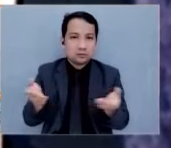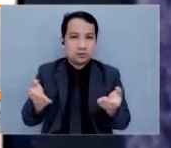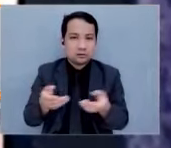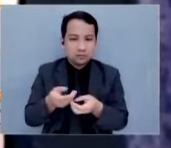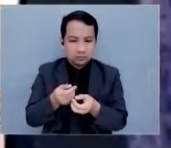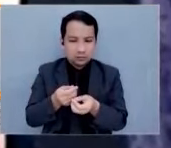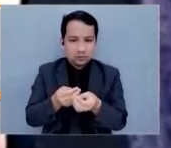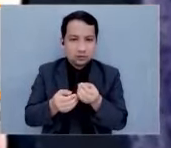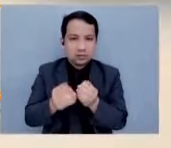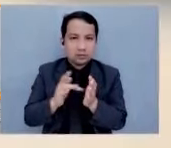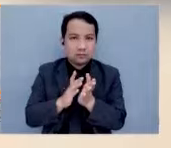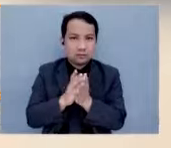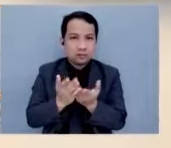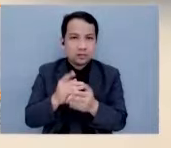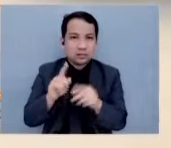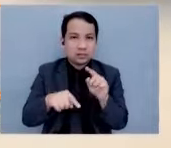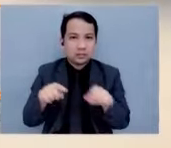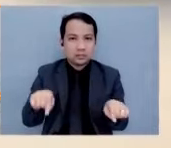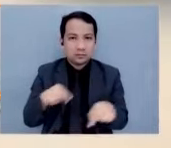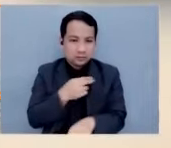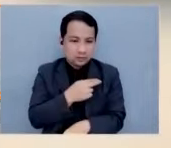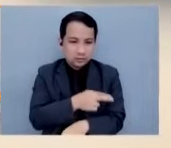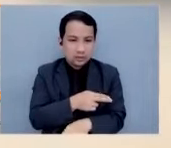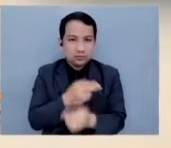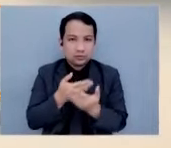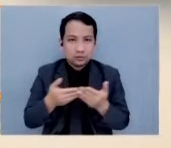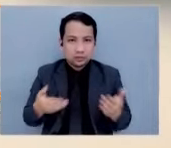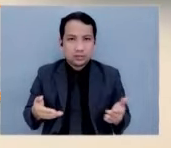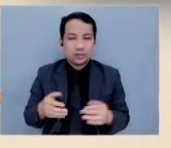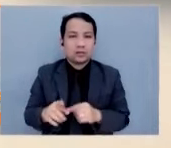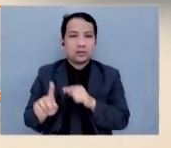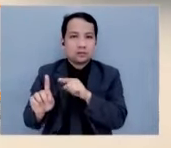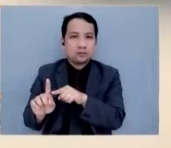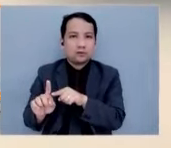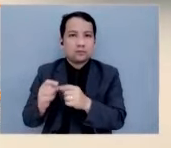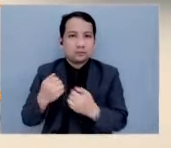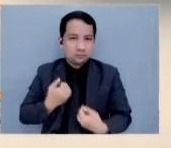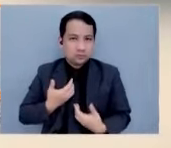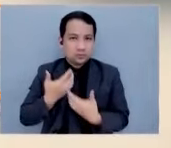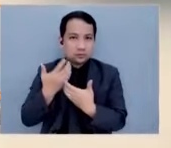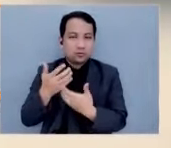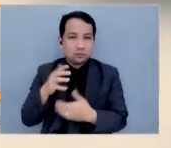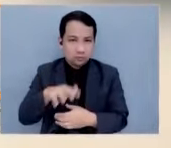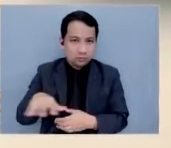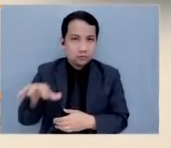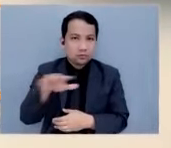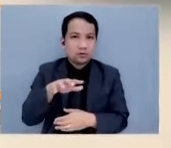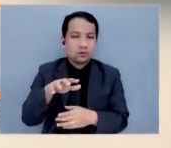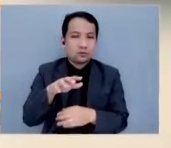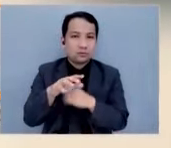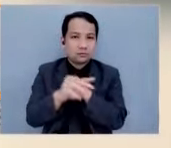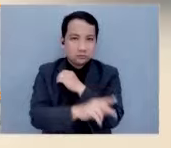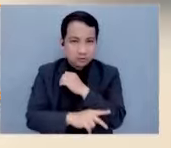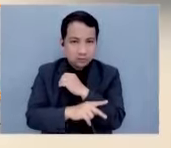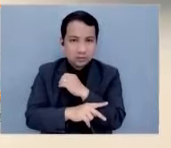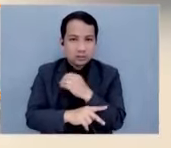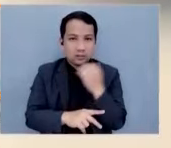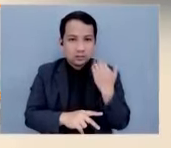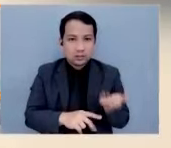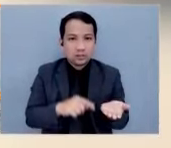Biblia at iba pang religious items. At dahil dyan, naging inspirasyon siya sa buong probinsya. Pumanaw ang dalaga